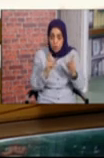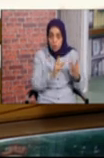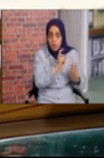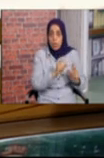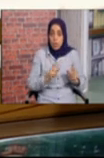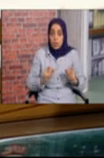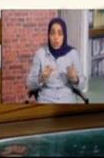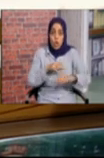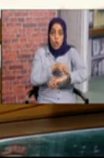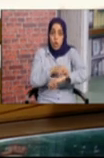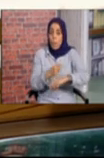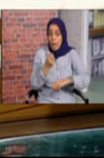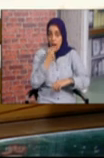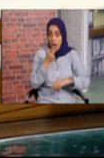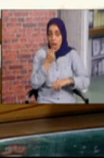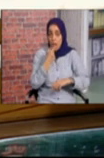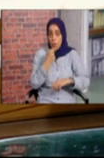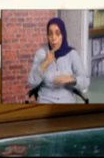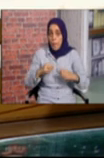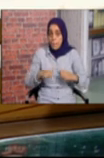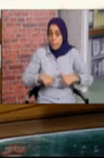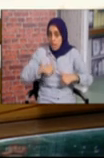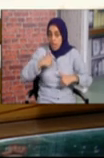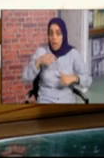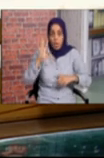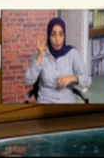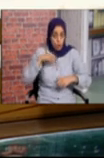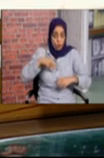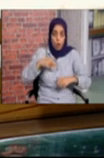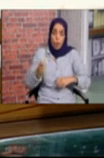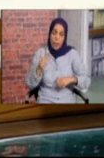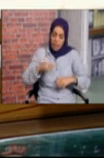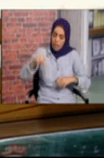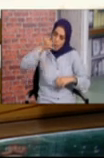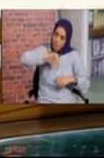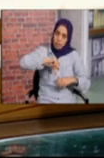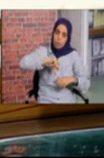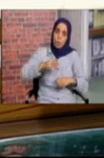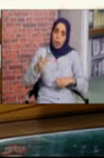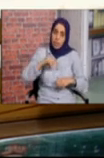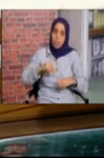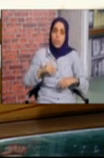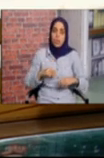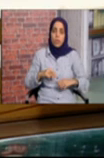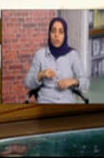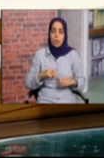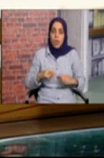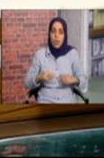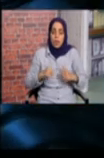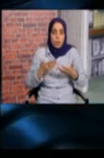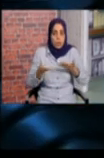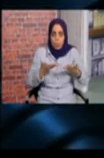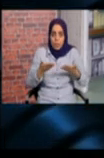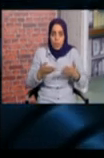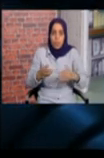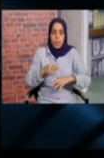بيتم علاجهم وعلاجهم يعني بينجح لفتره معينه وبعد كده بيحصل لهم انتكاسه مره ثانيه؟ طبيعي ان